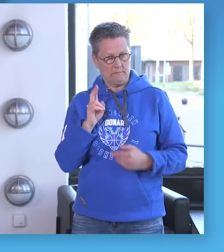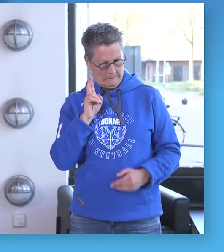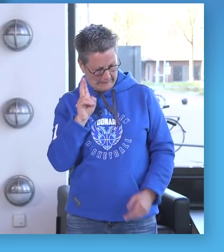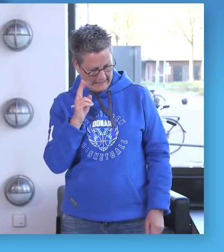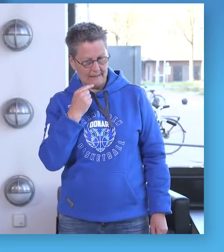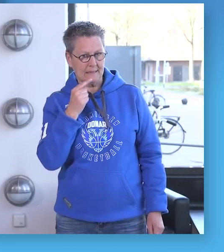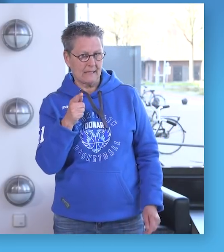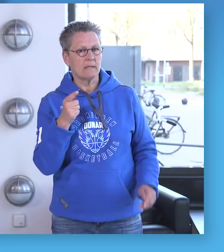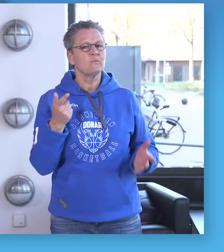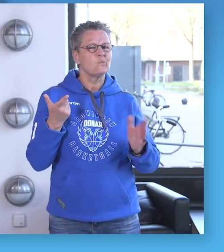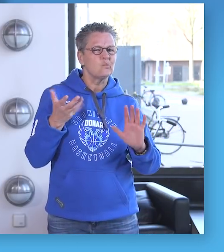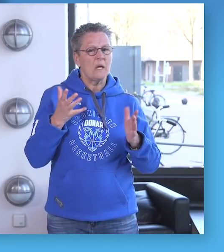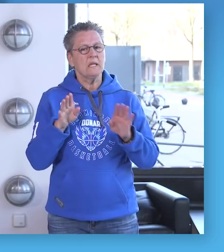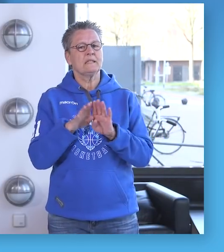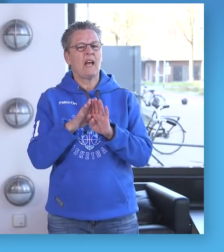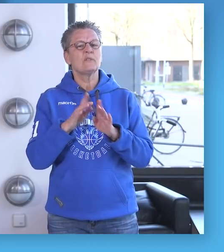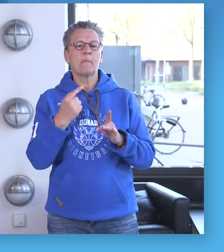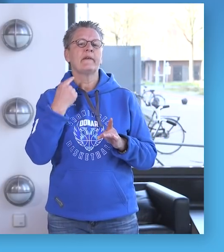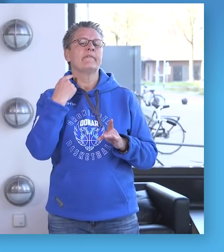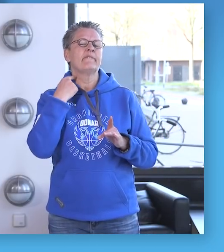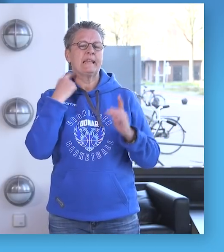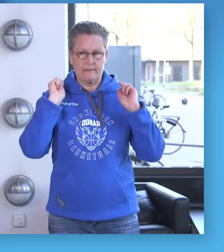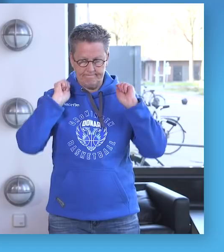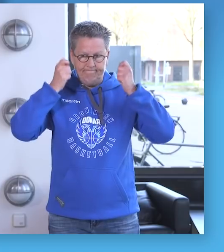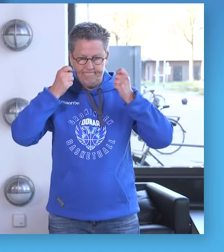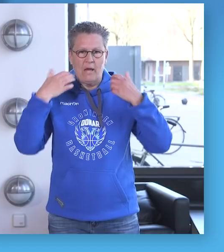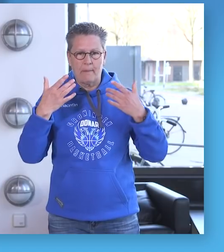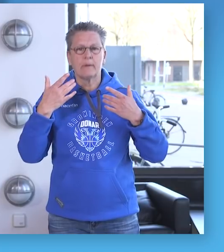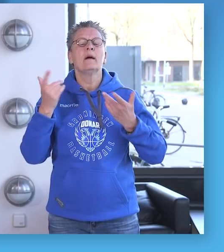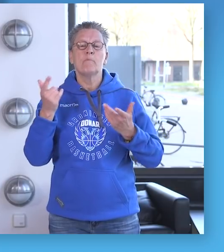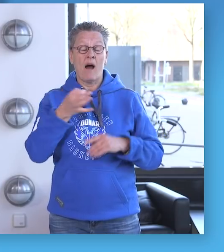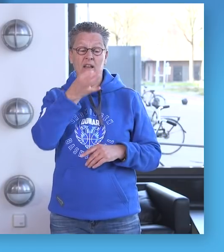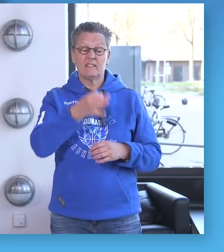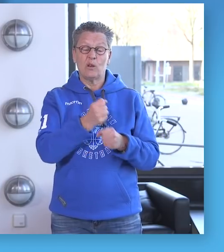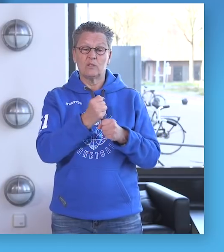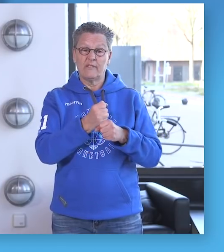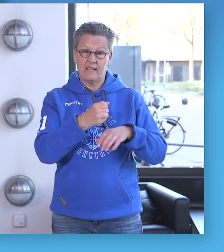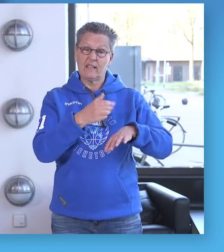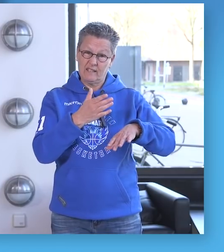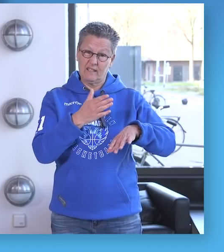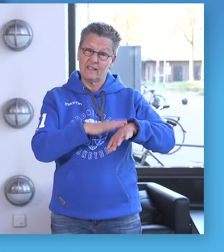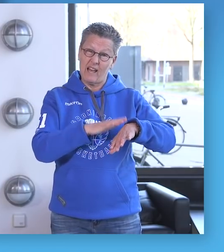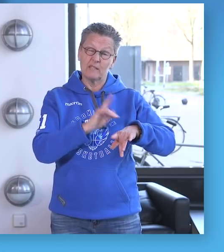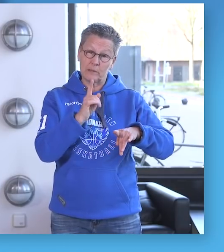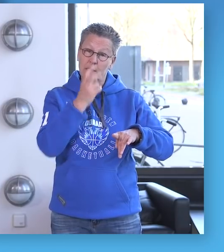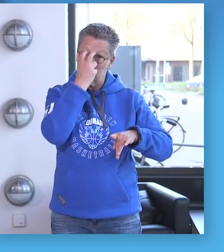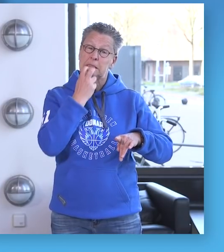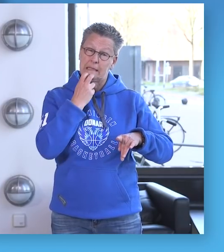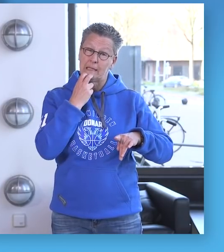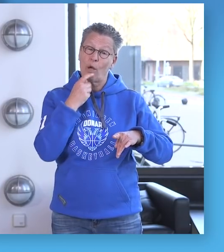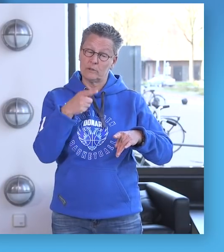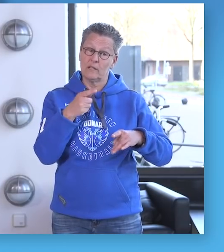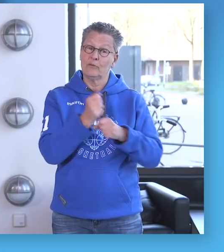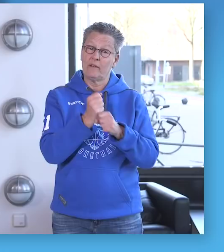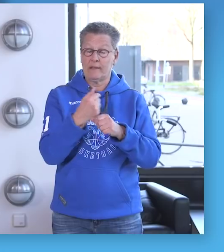een vergelijkbare pak heb, alleen met de witte hoodie. Maar tegelijkertijd thuiswerken betekent ook wel serieus zijn naar je werk toe. Omdat ik